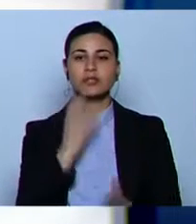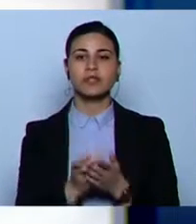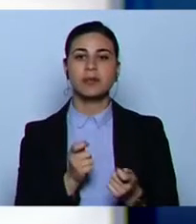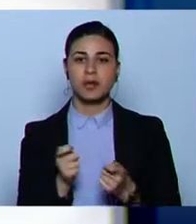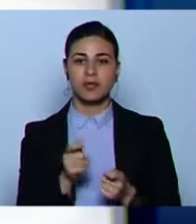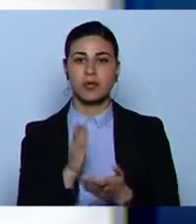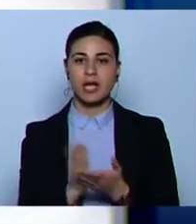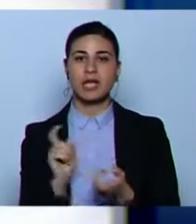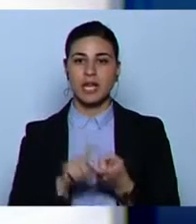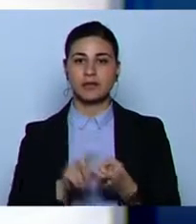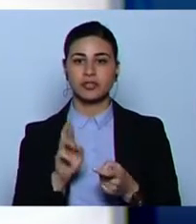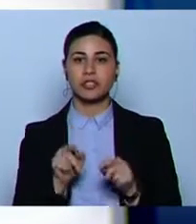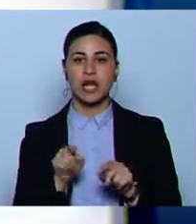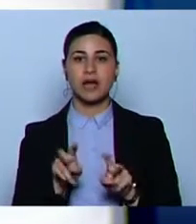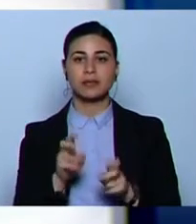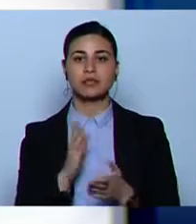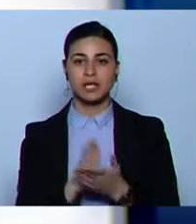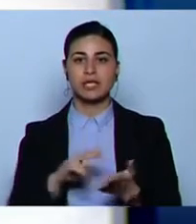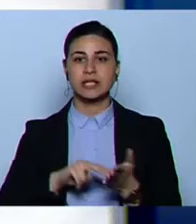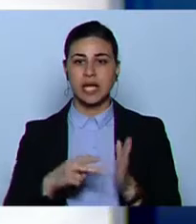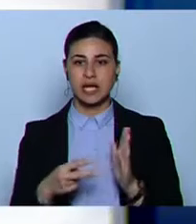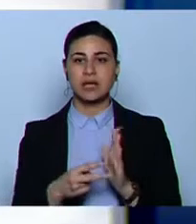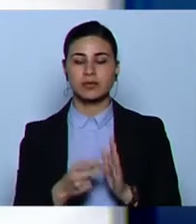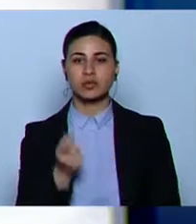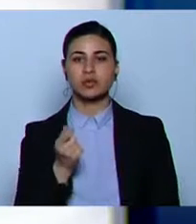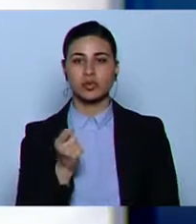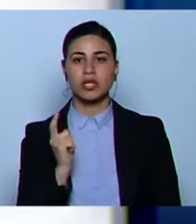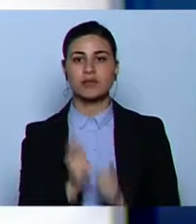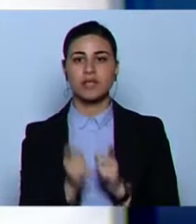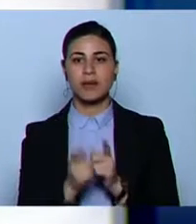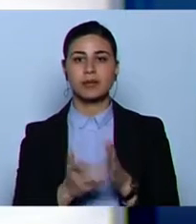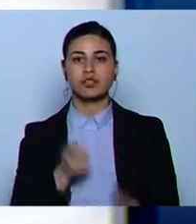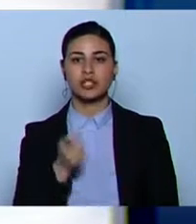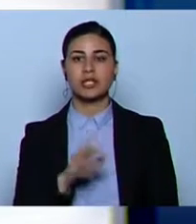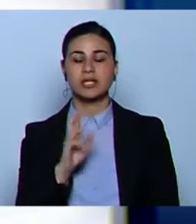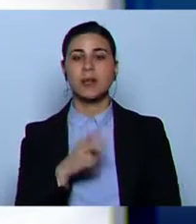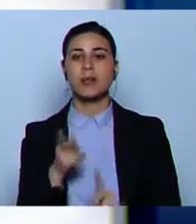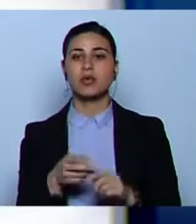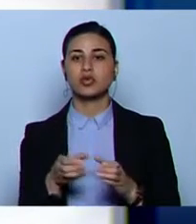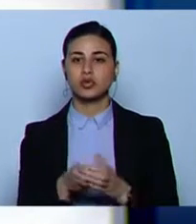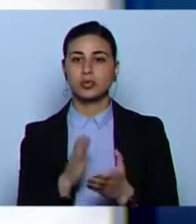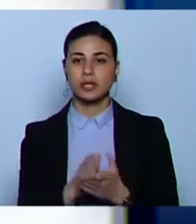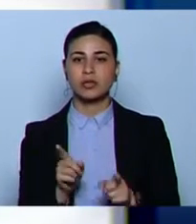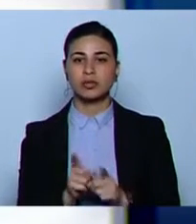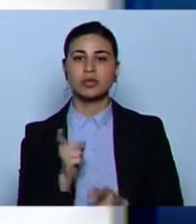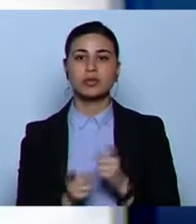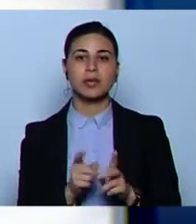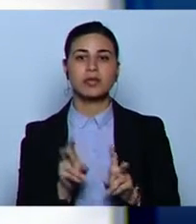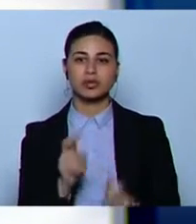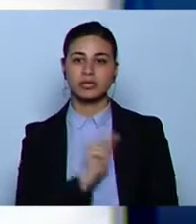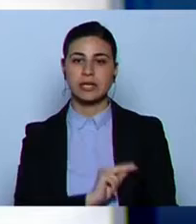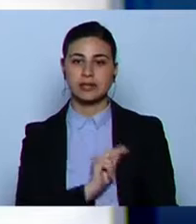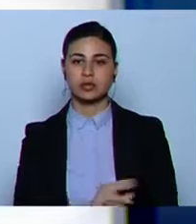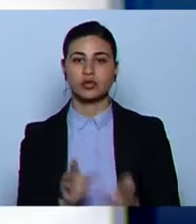ეხება და ამ თავშიც არის დაგეგმილი გარკვეული ცვლილებების შეტანა და არის მეორე ჯგუფი, რომელიც მუშაობს ინფრასტრუქტურის